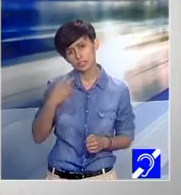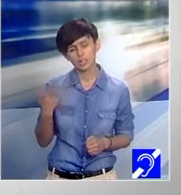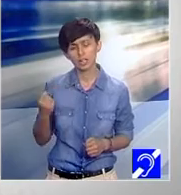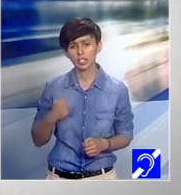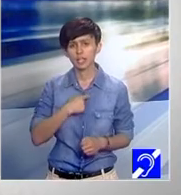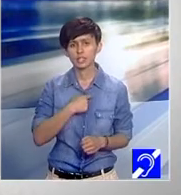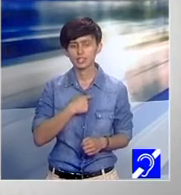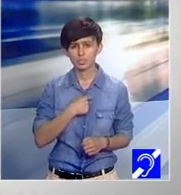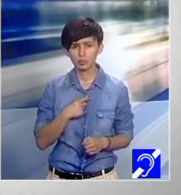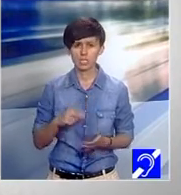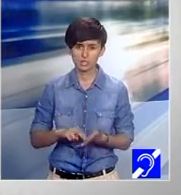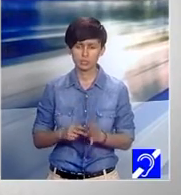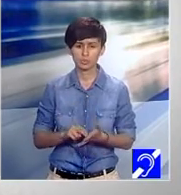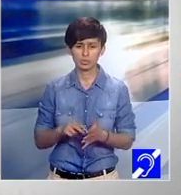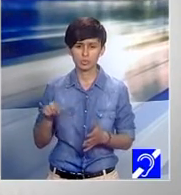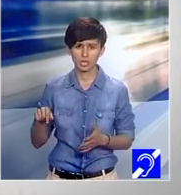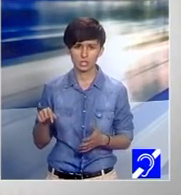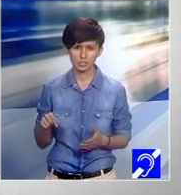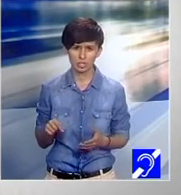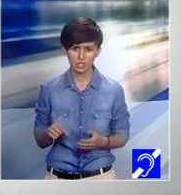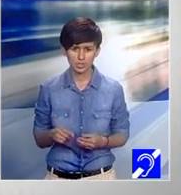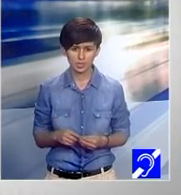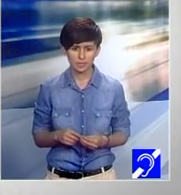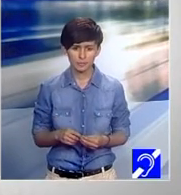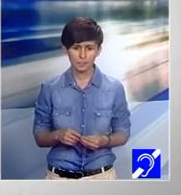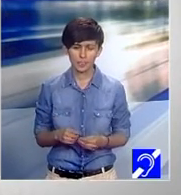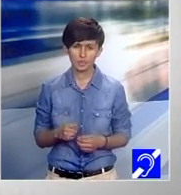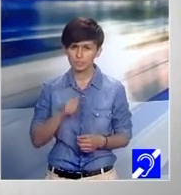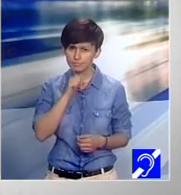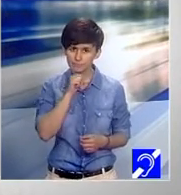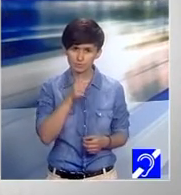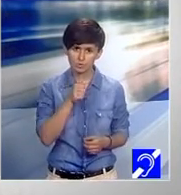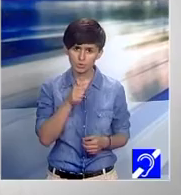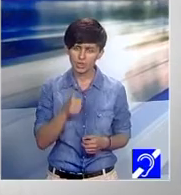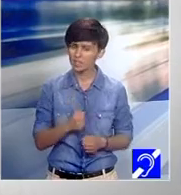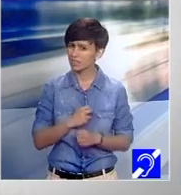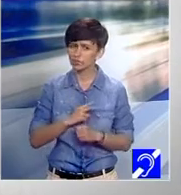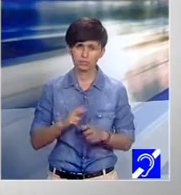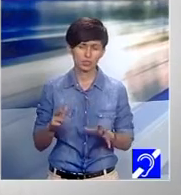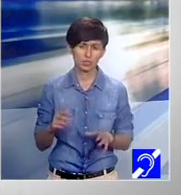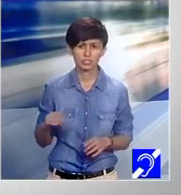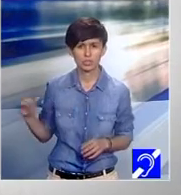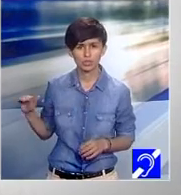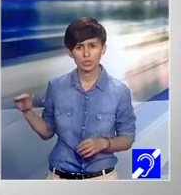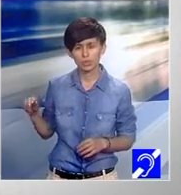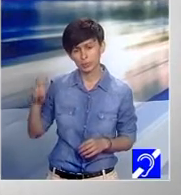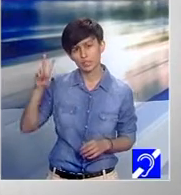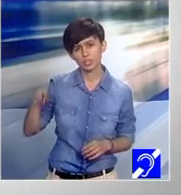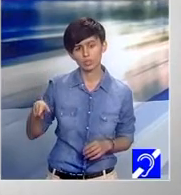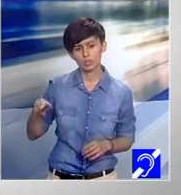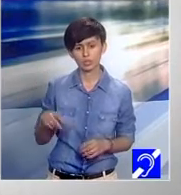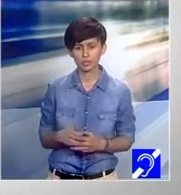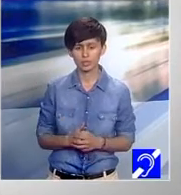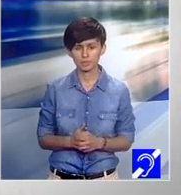să producă acele convulsii îngrozitoare unui copil de 2 luni, da? Și